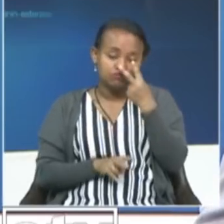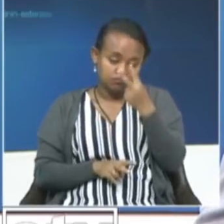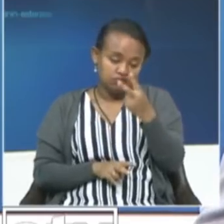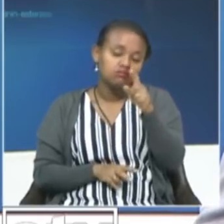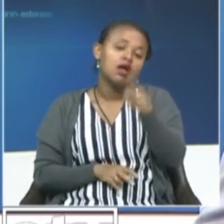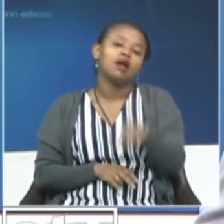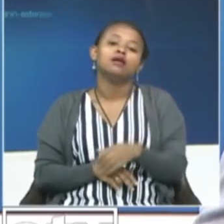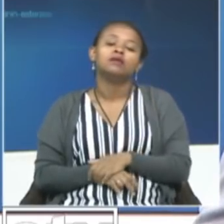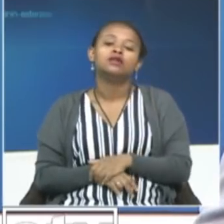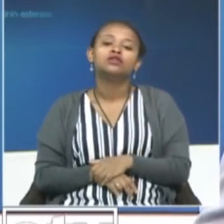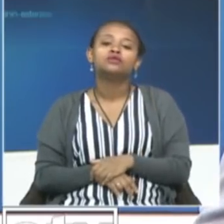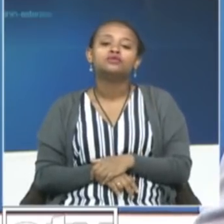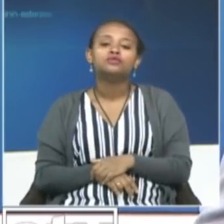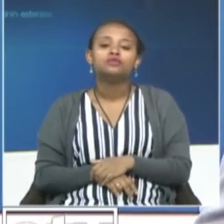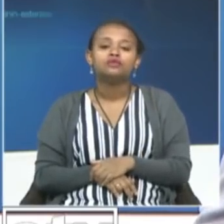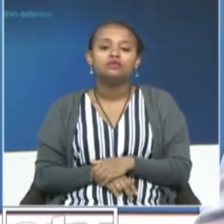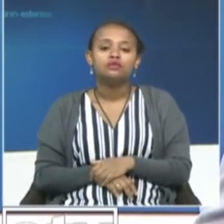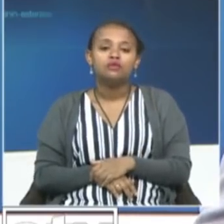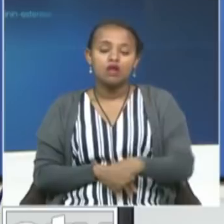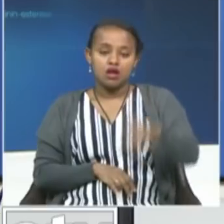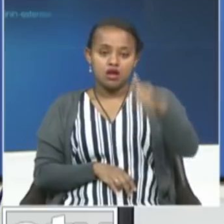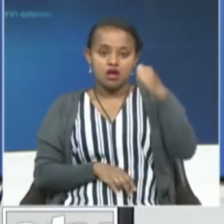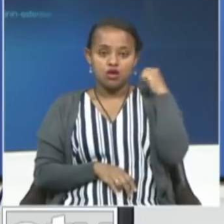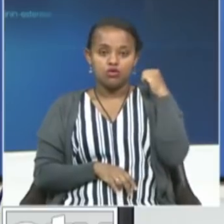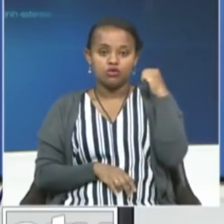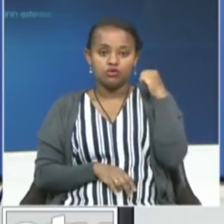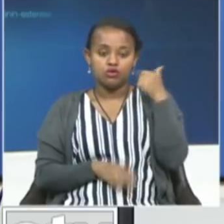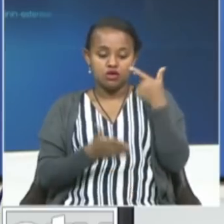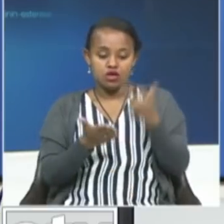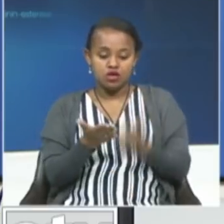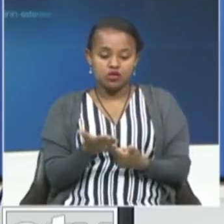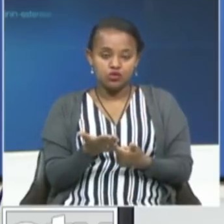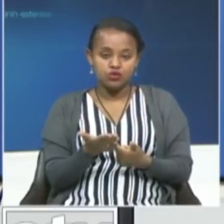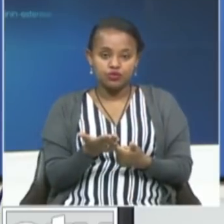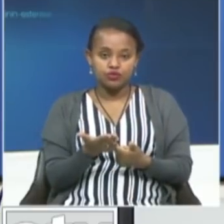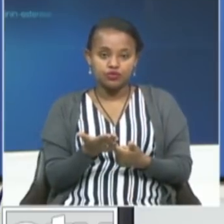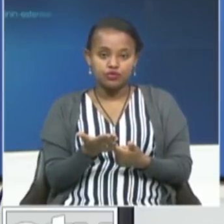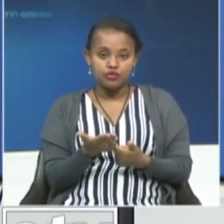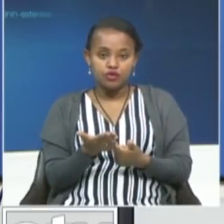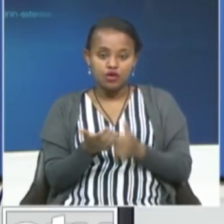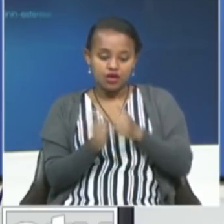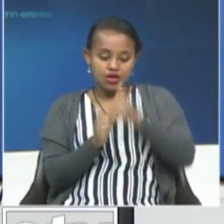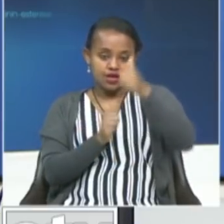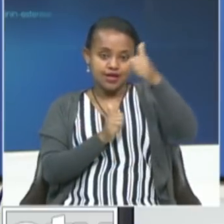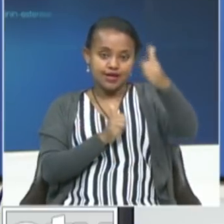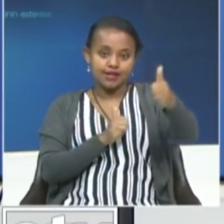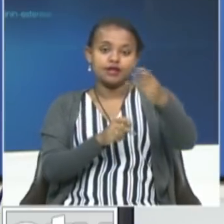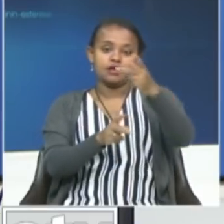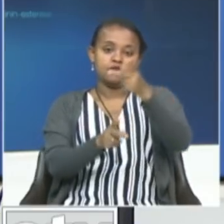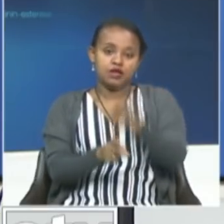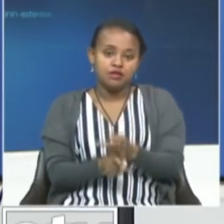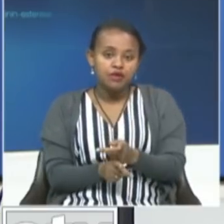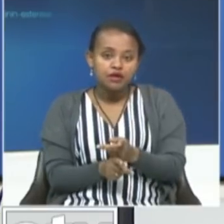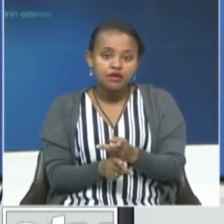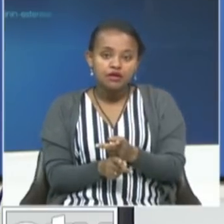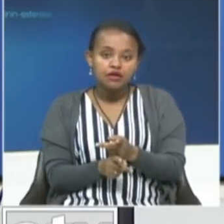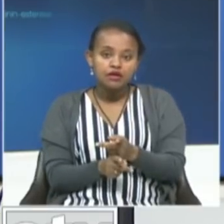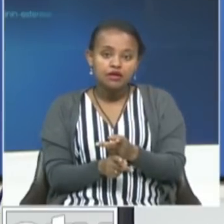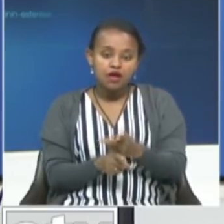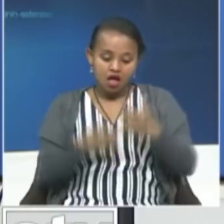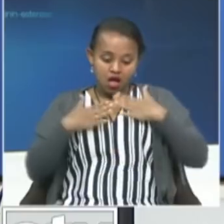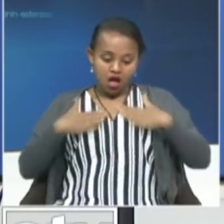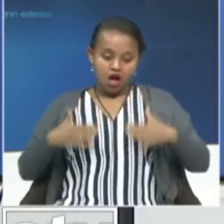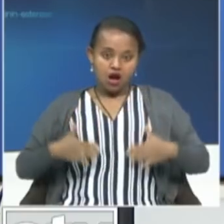አለባቸው። መልካም። ሌላው ከዚሁ ከርቀትን ከመጠበቅ